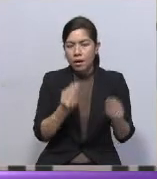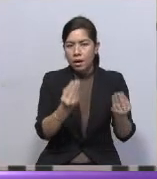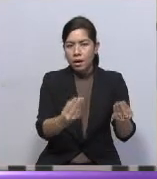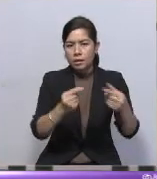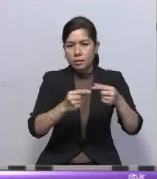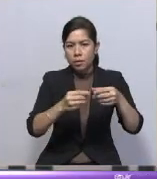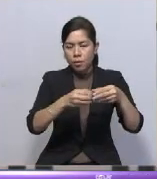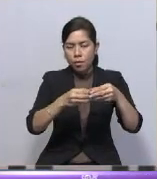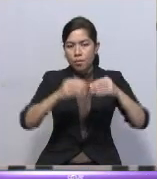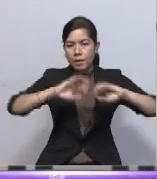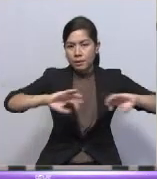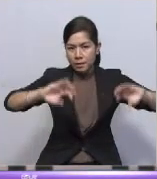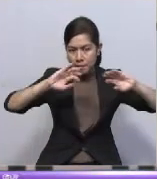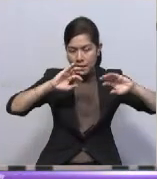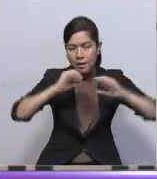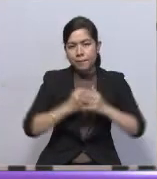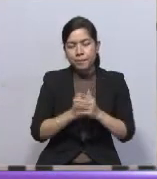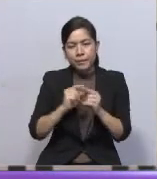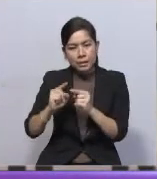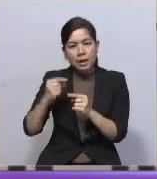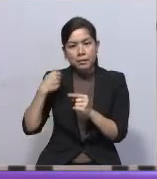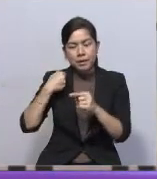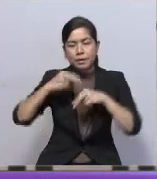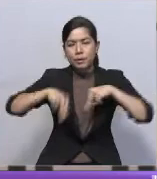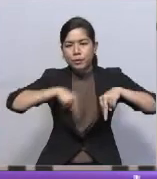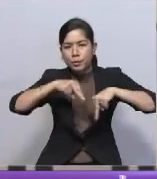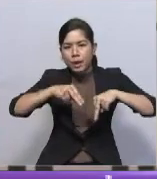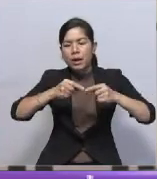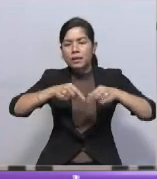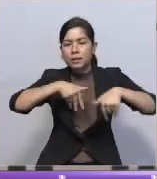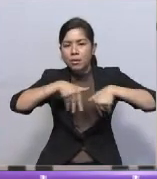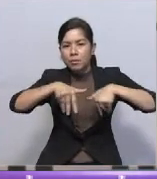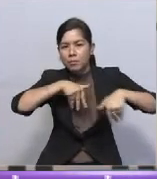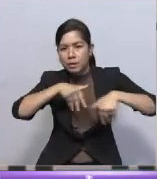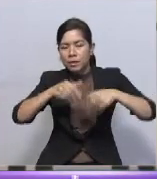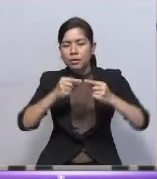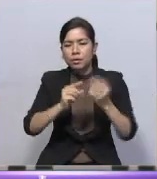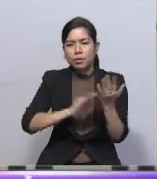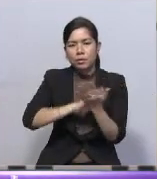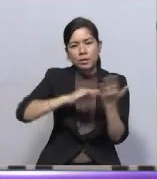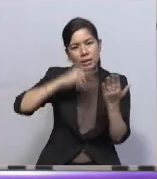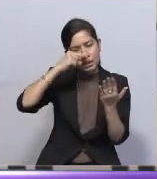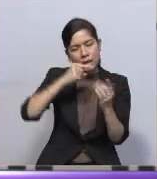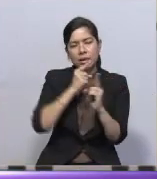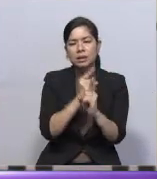ให้ส่วนราชการต่างๆสามารถที่จะบริหารประเทศไปได้ตามนโยบายหรือแผนที่วางไว้